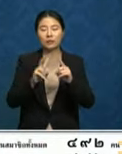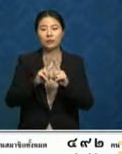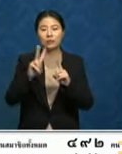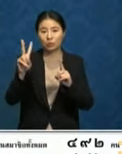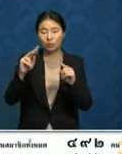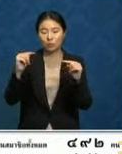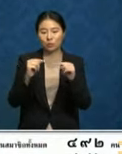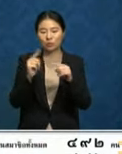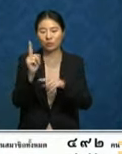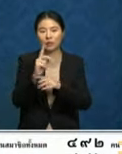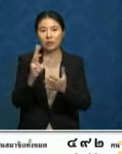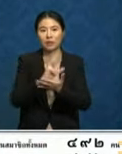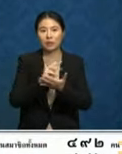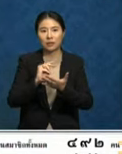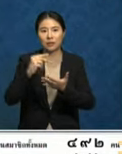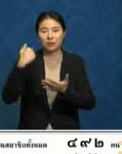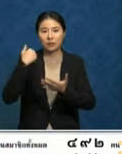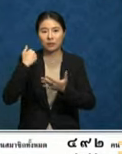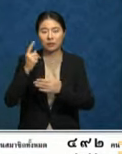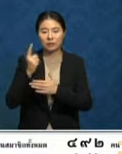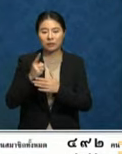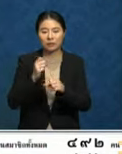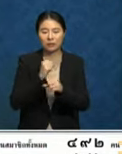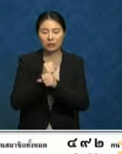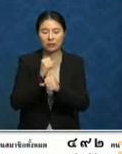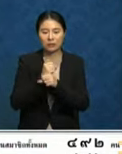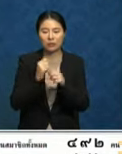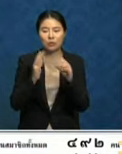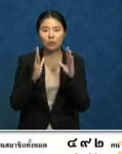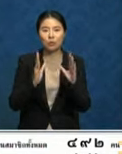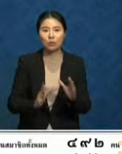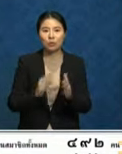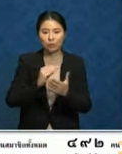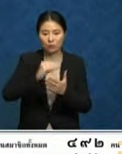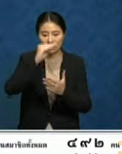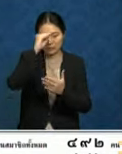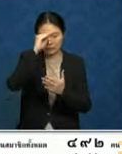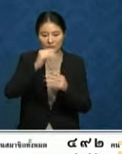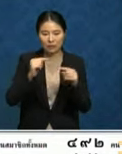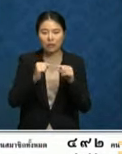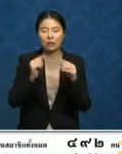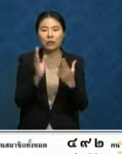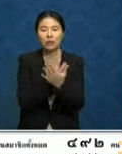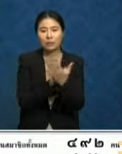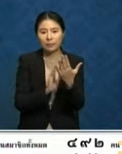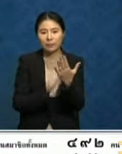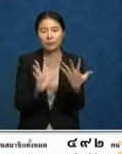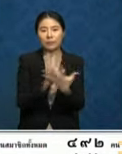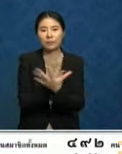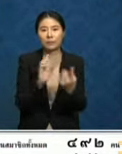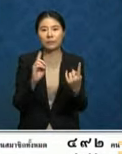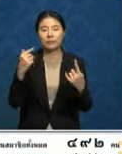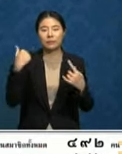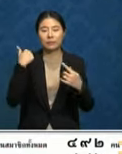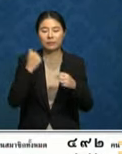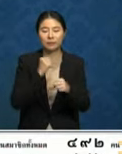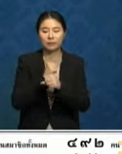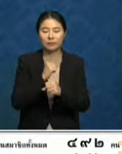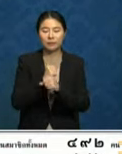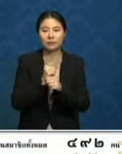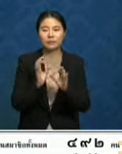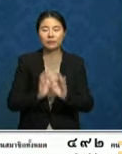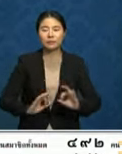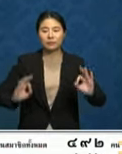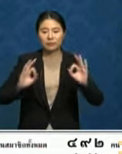2มหาวิทยาลัยควรผลิตบัณฑิตที่ตอบโจทย์ประเทศชาติและสังคมโดยการเน้นผลิต